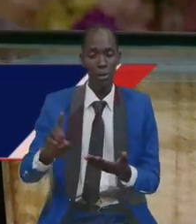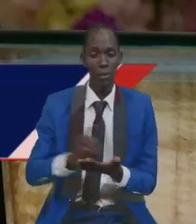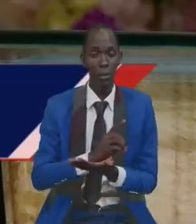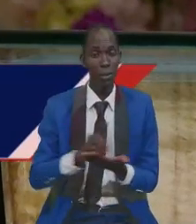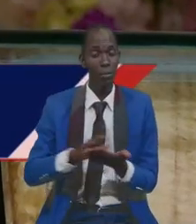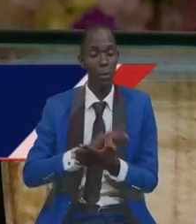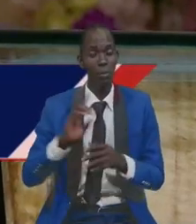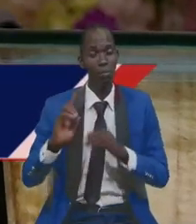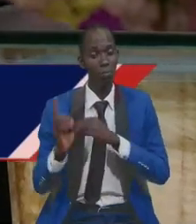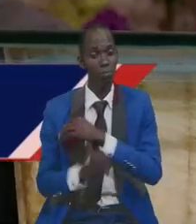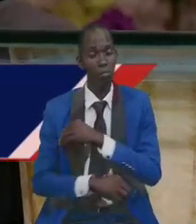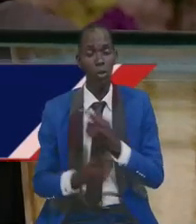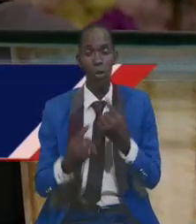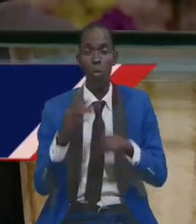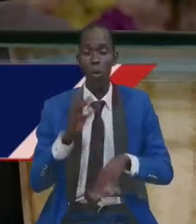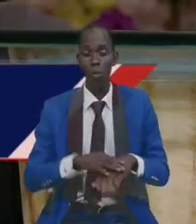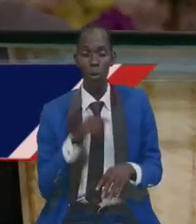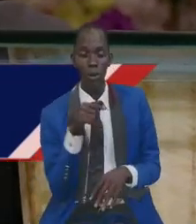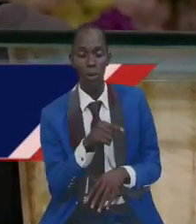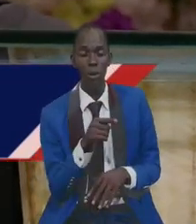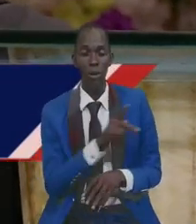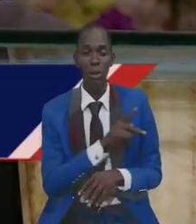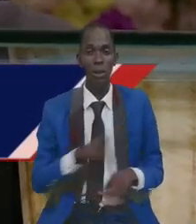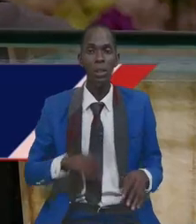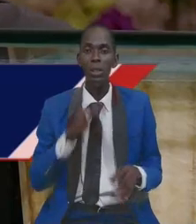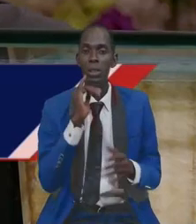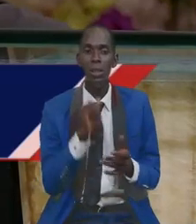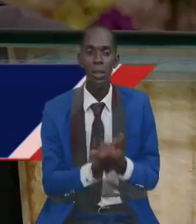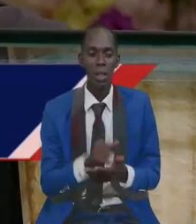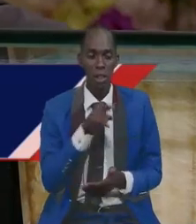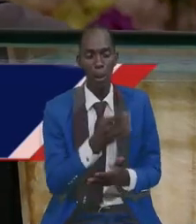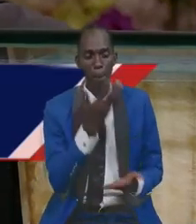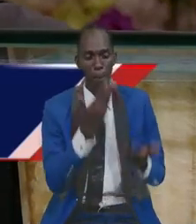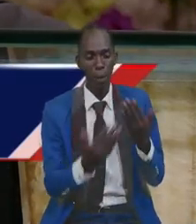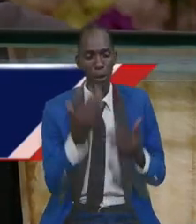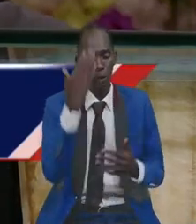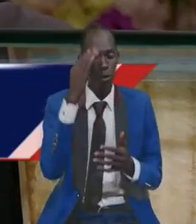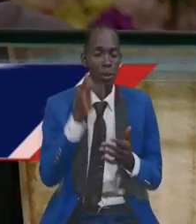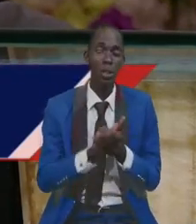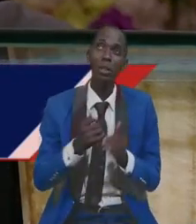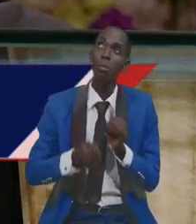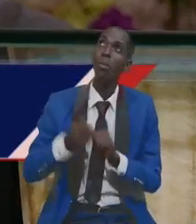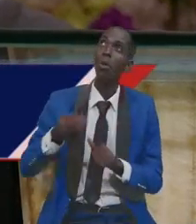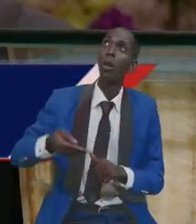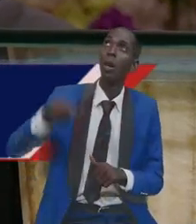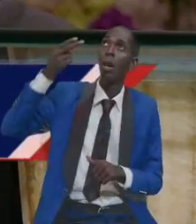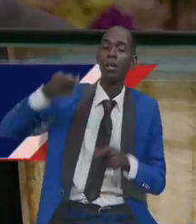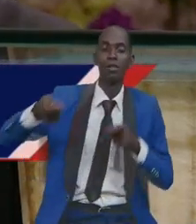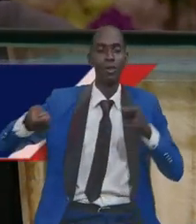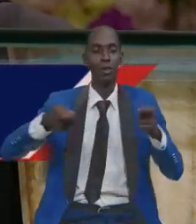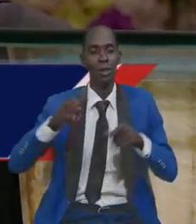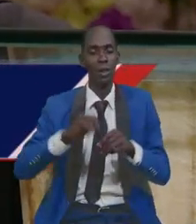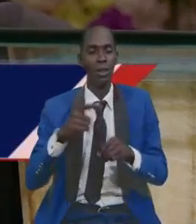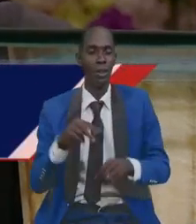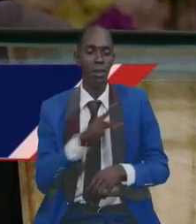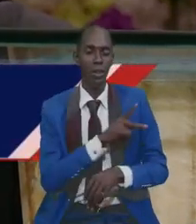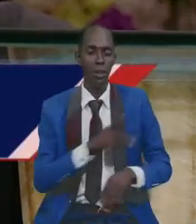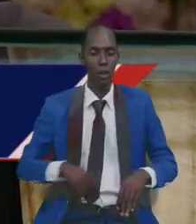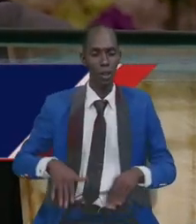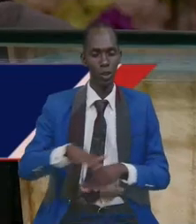lui, c'est pour qu'il se rende compte que le Tout-Puissant règne sur les royaumes des hommes. Et que finalement, après